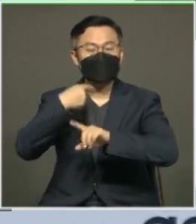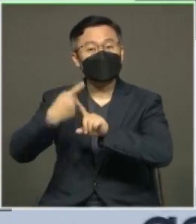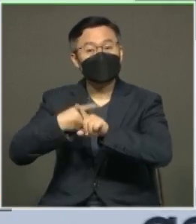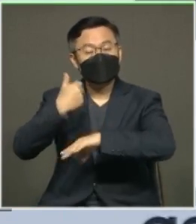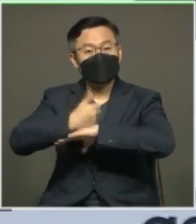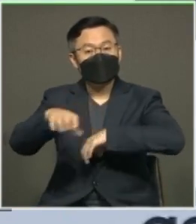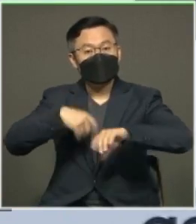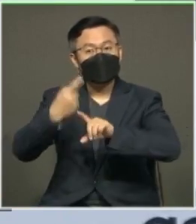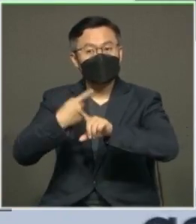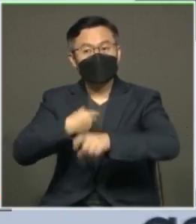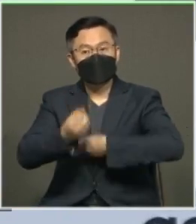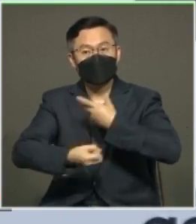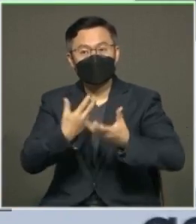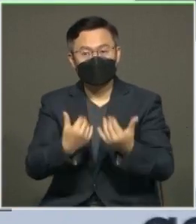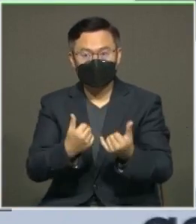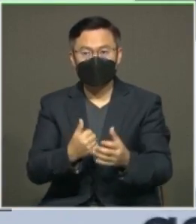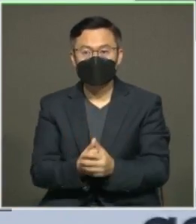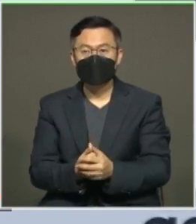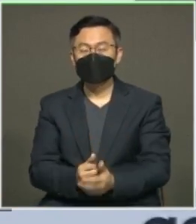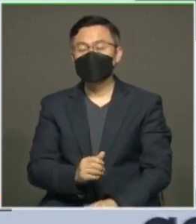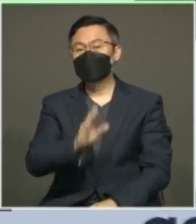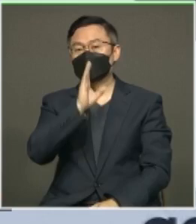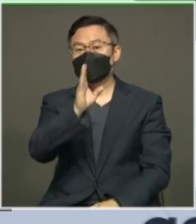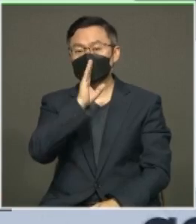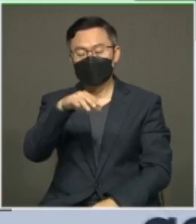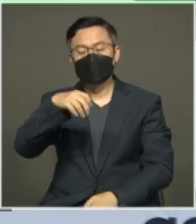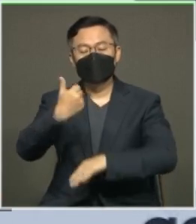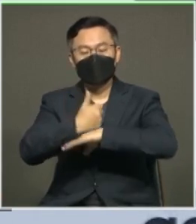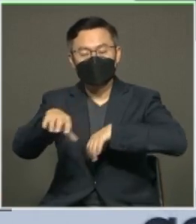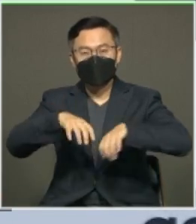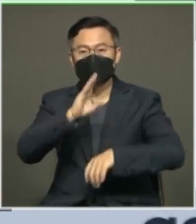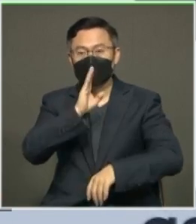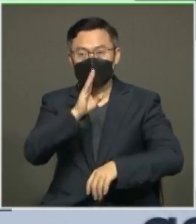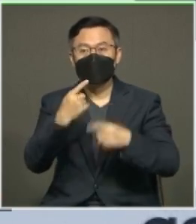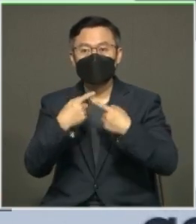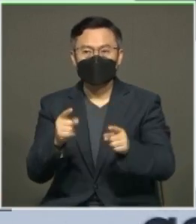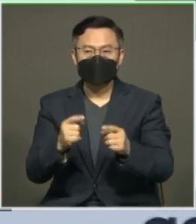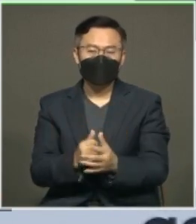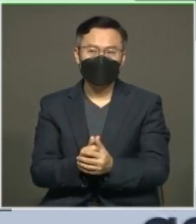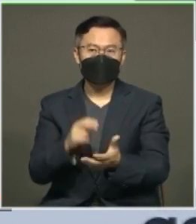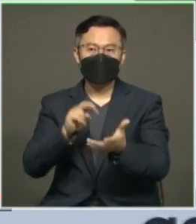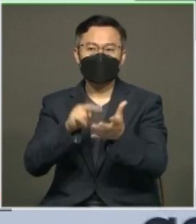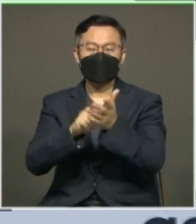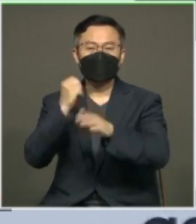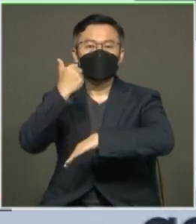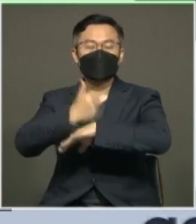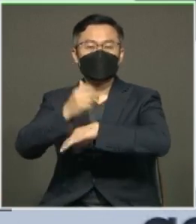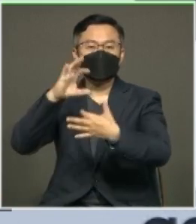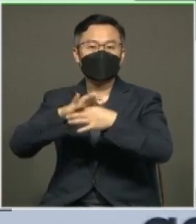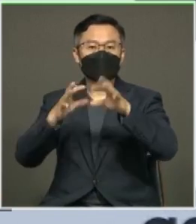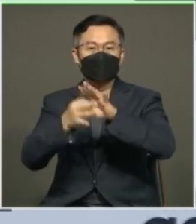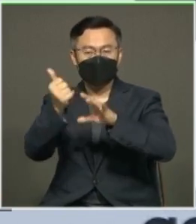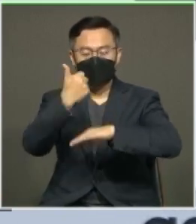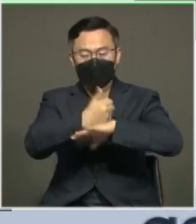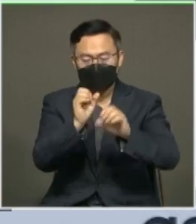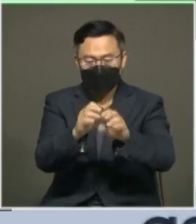เกตว่าวิธีการให้สัมภาษณ์ของราฟรังนิกถึงแม้จะตรงไปตรงมาแต่อาจจะเหมาะกับการไปเป็นผู้บริหารฝั่งกีฬาน่าจะเหมาะกับการเ